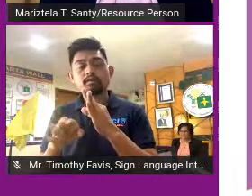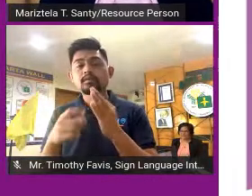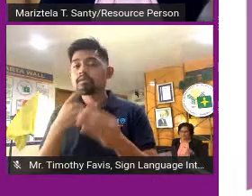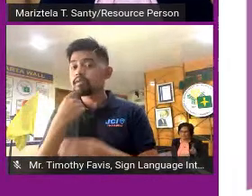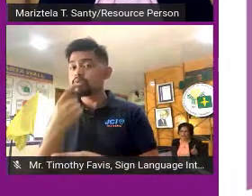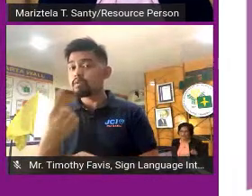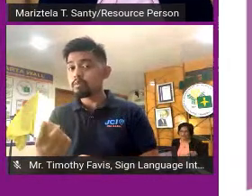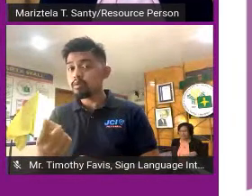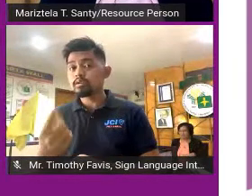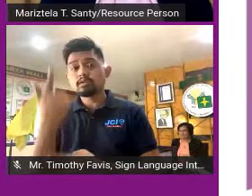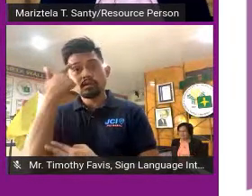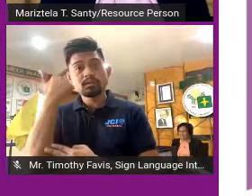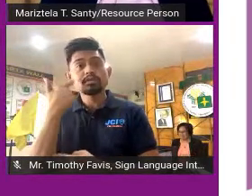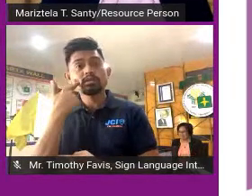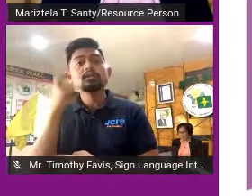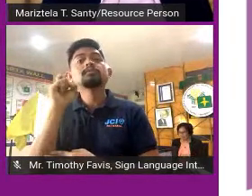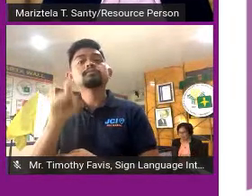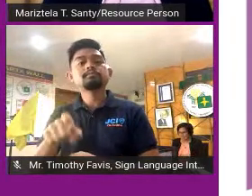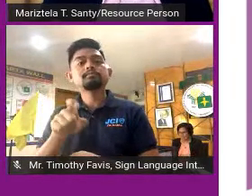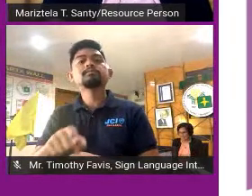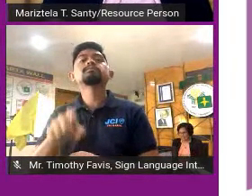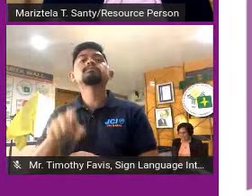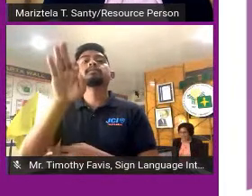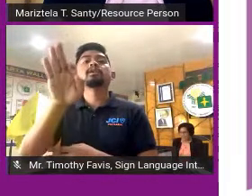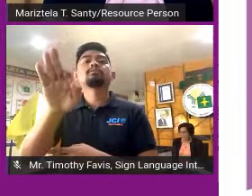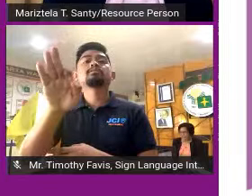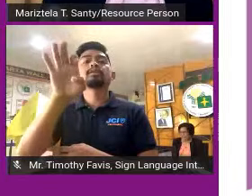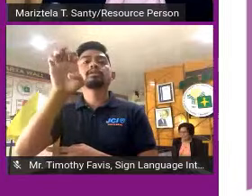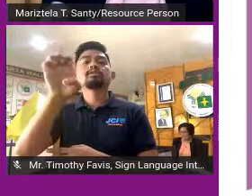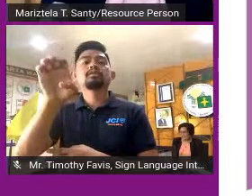gender, ang babae, it must be feminine.